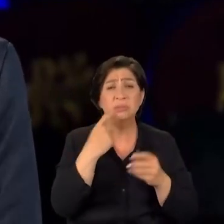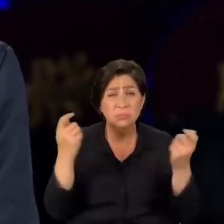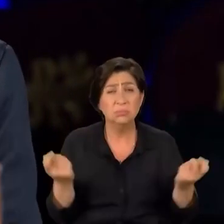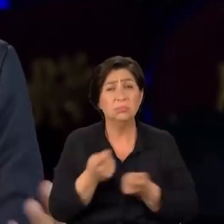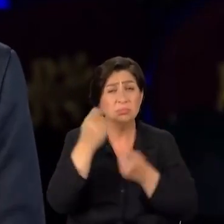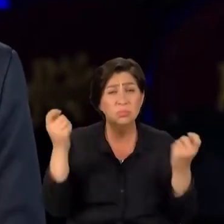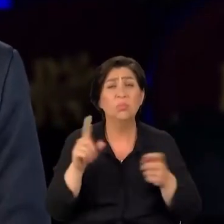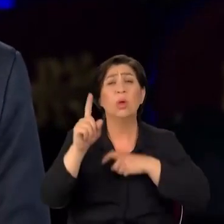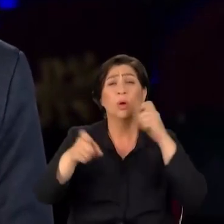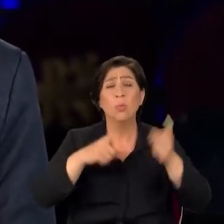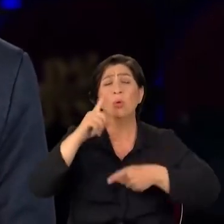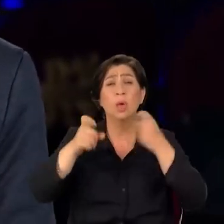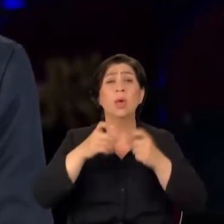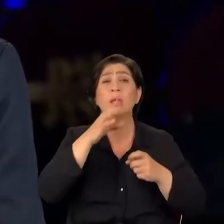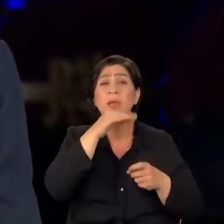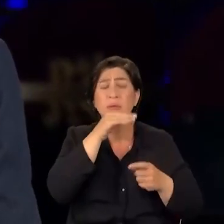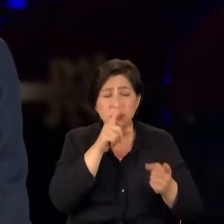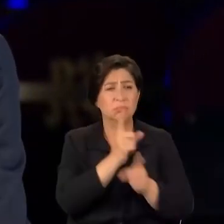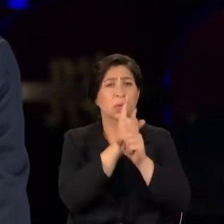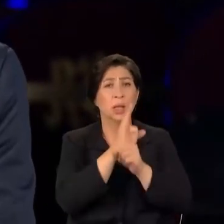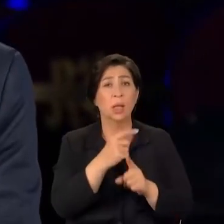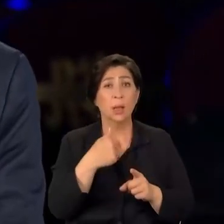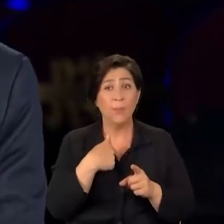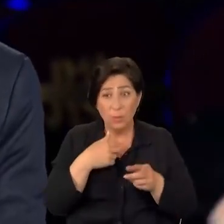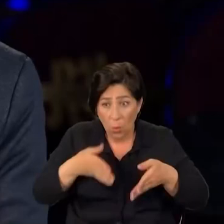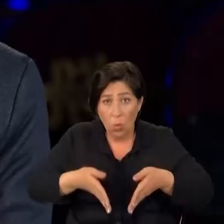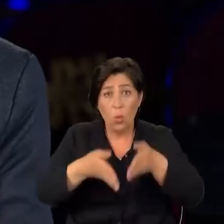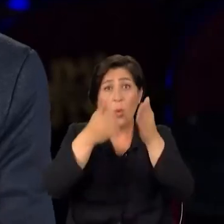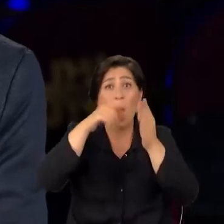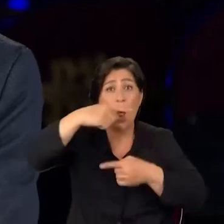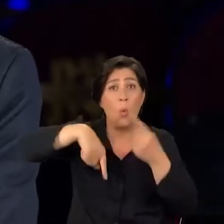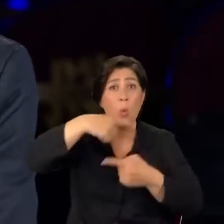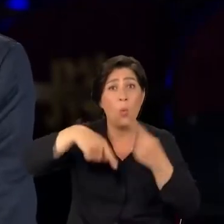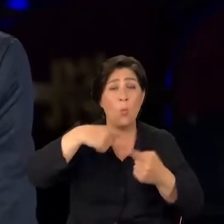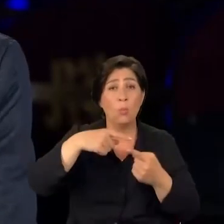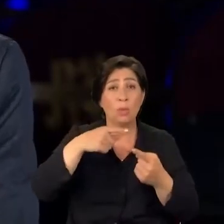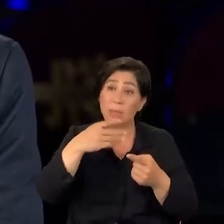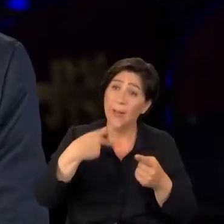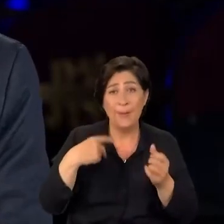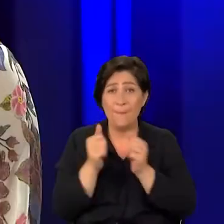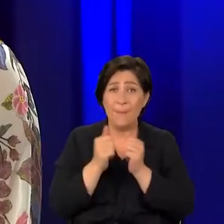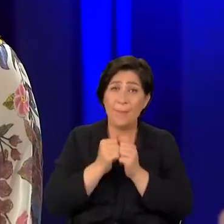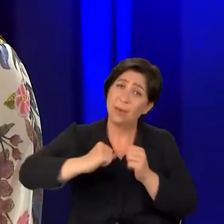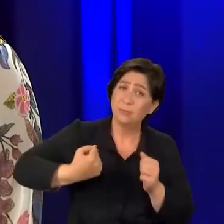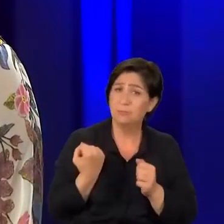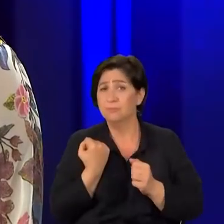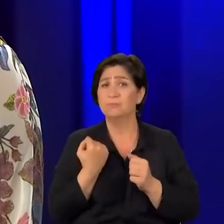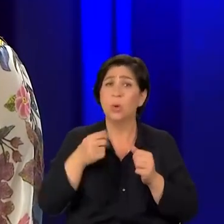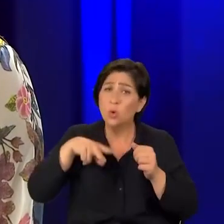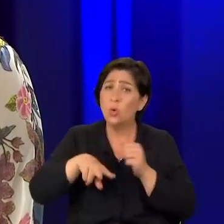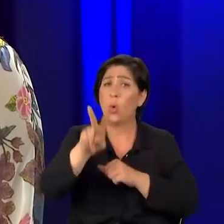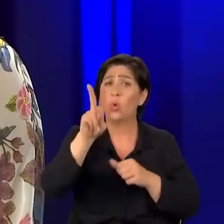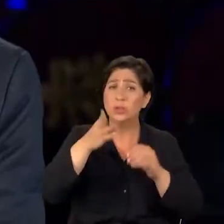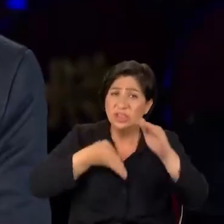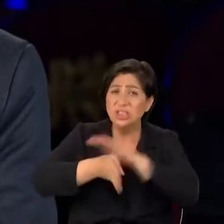ihtiyarla karşılaşıyor, saçı sakalı karışmış. İşte sen ne yapıyorsun? Ben de yol arıyorum diyor ihtiyar. Ve diyor ki ya beraber kol kola gidelim, beraber